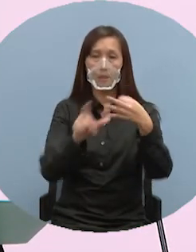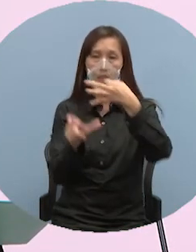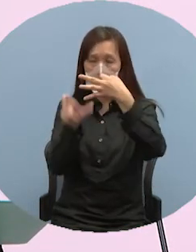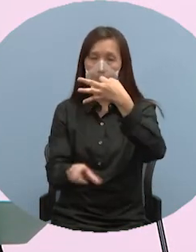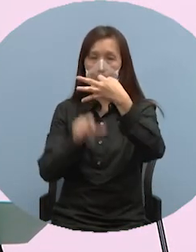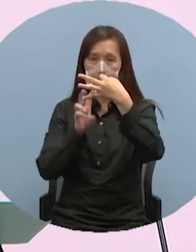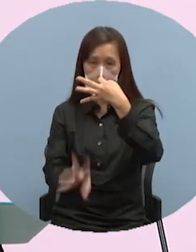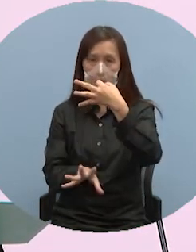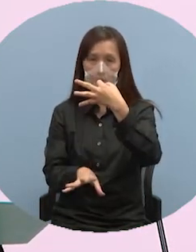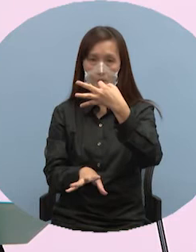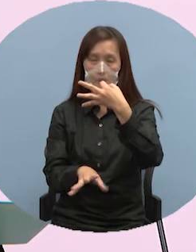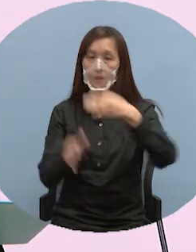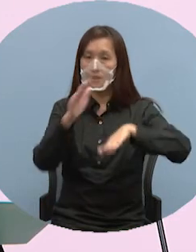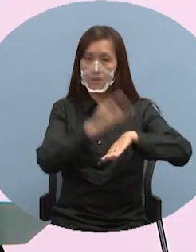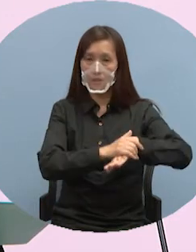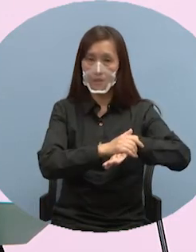2027年3月底財政儲備是